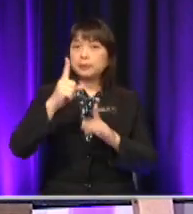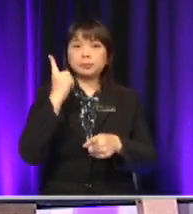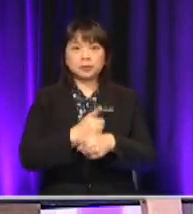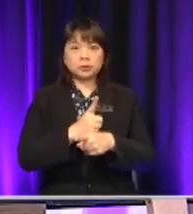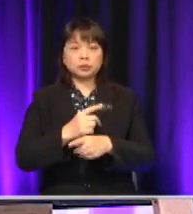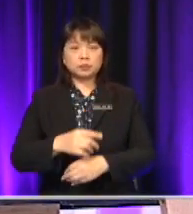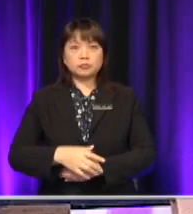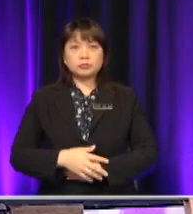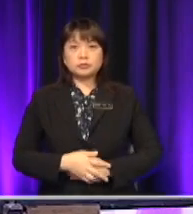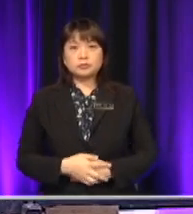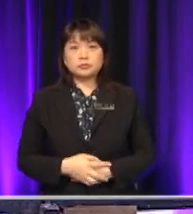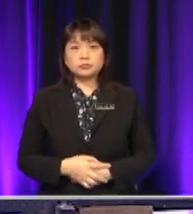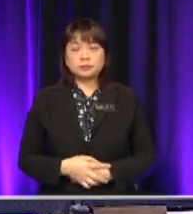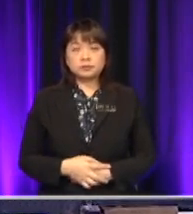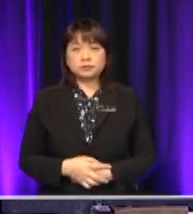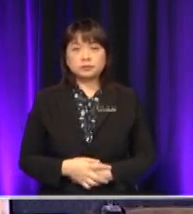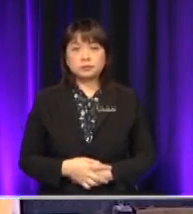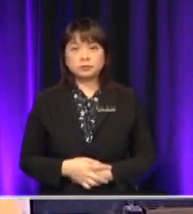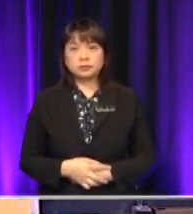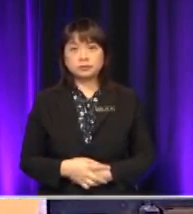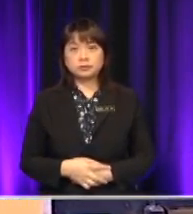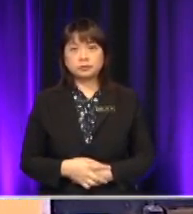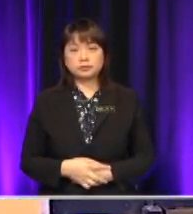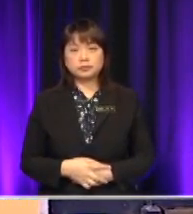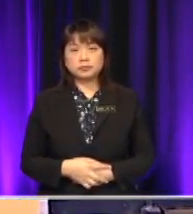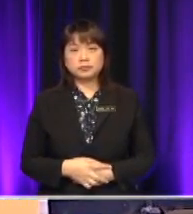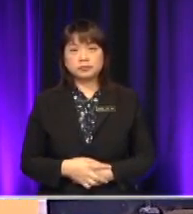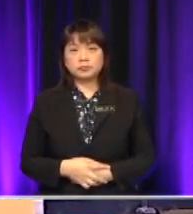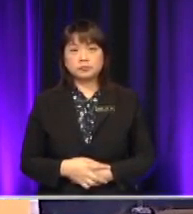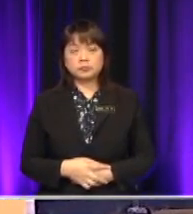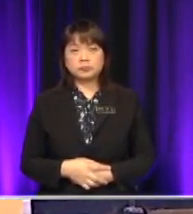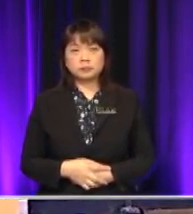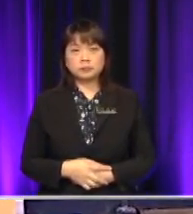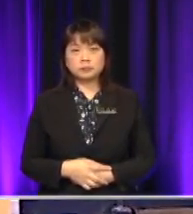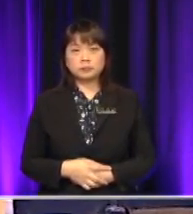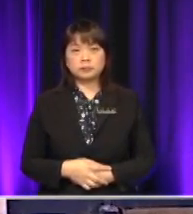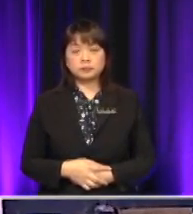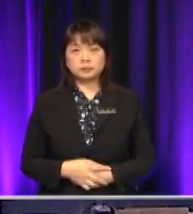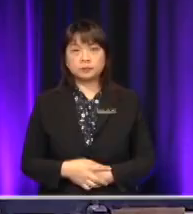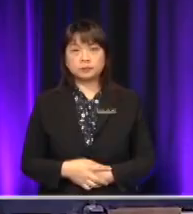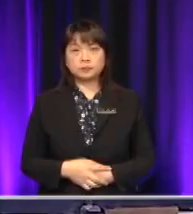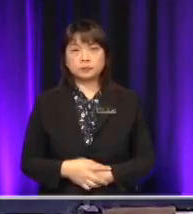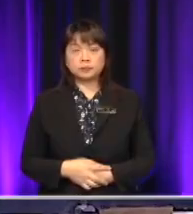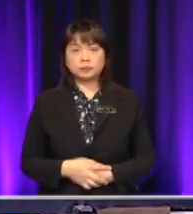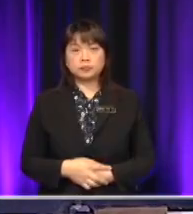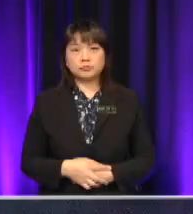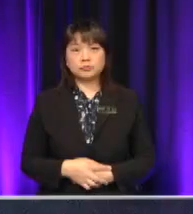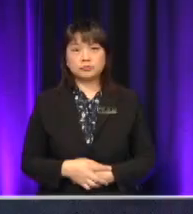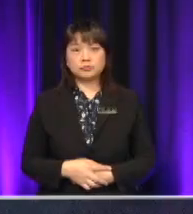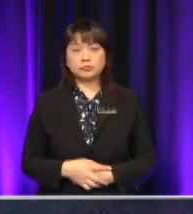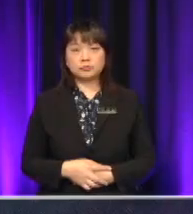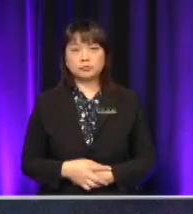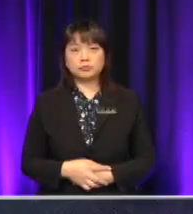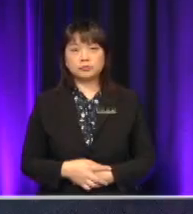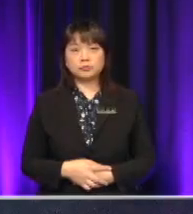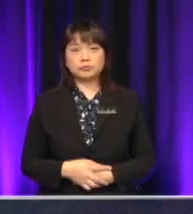ini cikgu silap tulislah kat sini patutnya. Patut ke bawah. Tak apa untuk angkut vernier ni nanti Hanif cuba dekat Mak Mak Sains dengan cikgu boleh? Boleh cikgu.